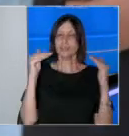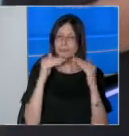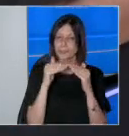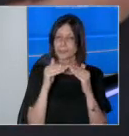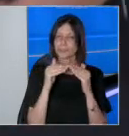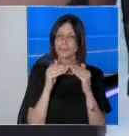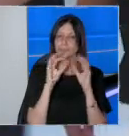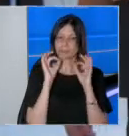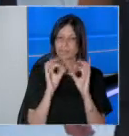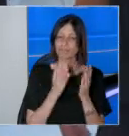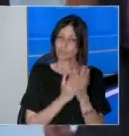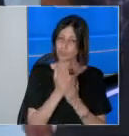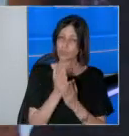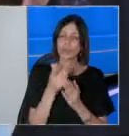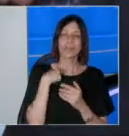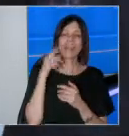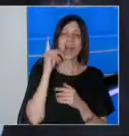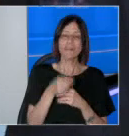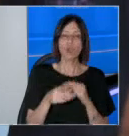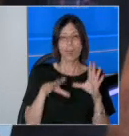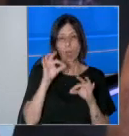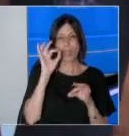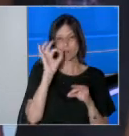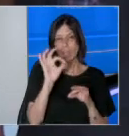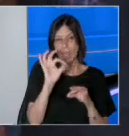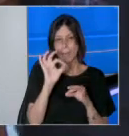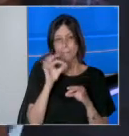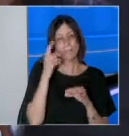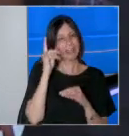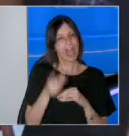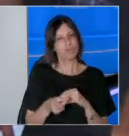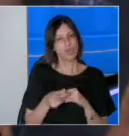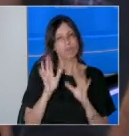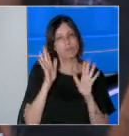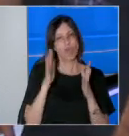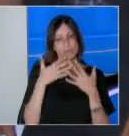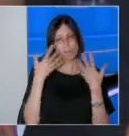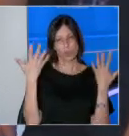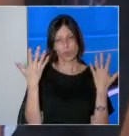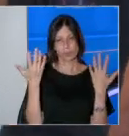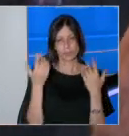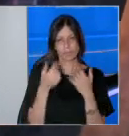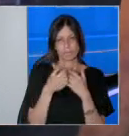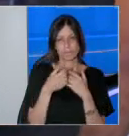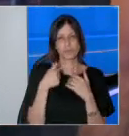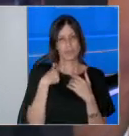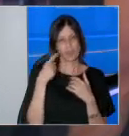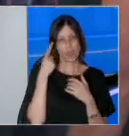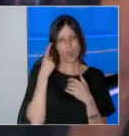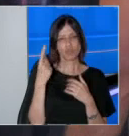שיח הגון, הם התחייבו כלפי הבוחרים שלהם בהתחייבויות מאוד ברורות, ואני